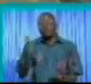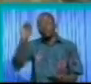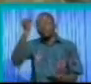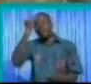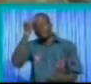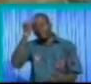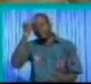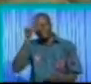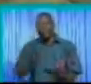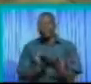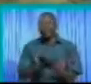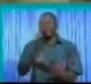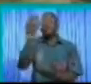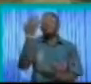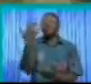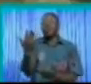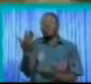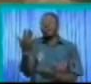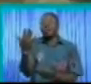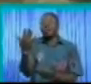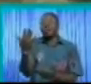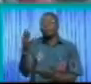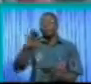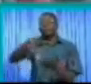par Saint-Égidio